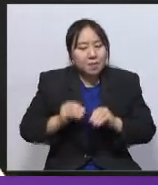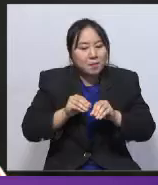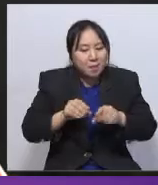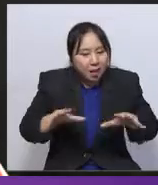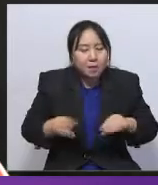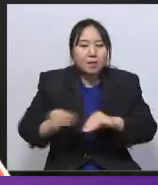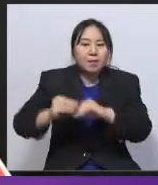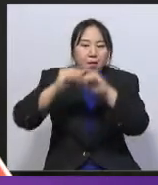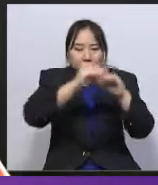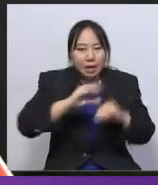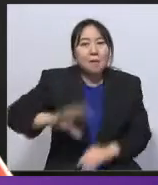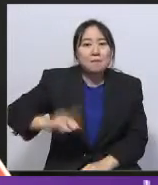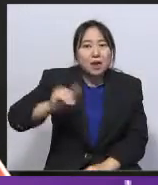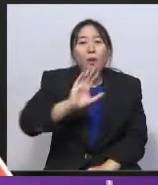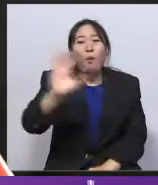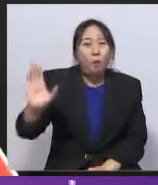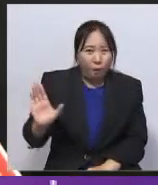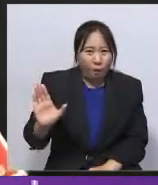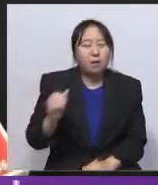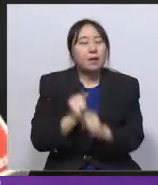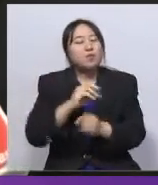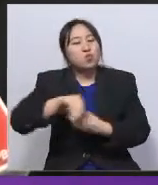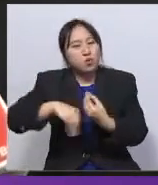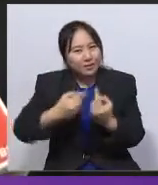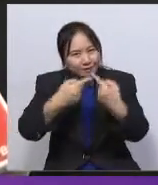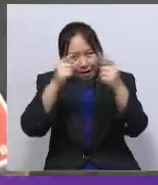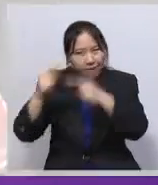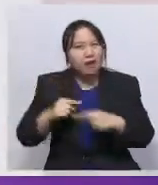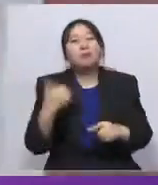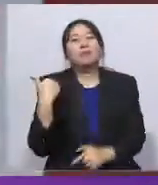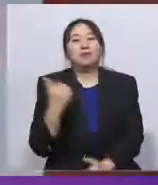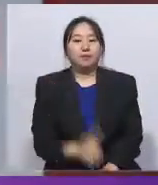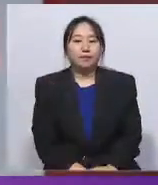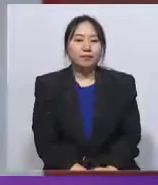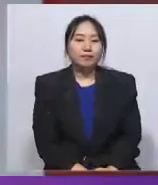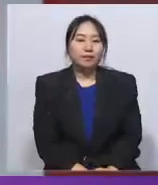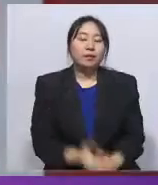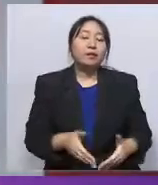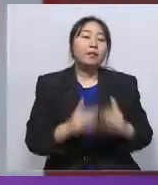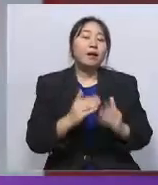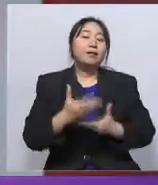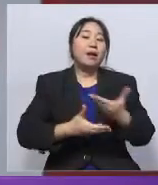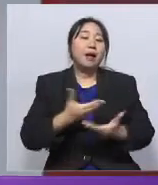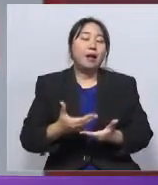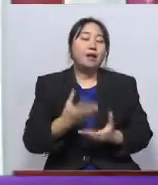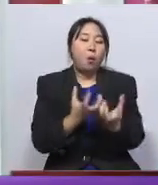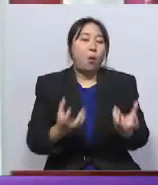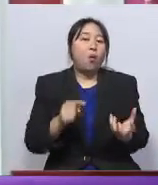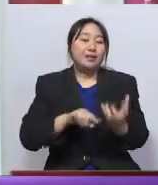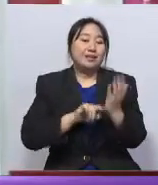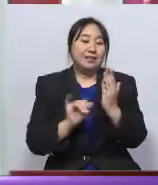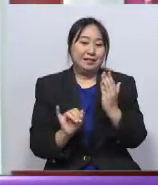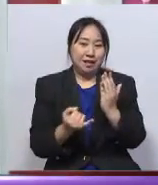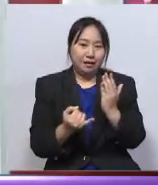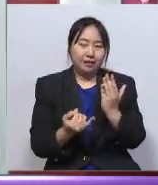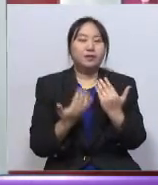ในแต่ละมณฑลในแต่ละเมืองแล้วก็มีแนวทางในการทำธุรกิจที่หลากหลายกันมากขึ้นครับ การจัดตั้งตลาดเฉพาะสินค้าในจังหวัดจันทบุรีจะ